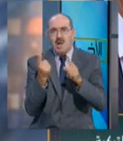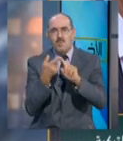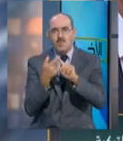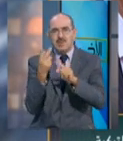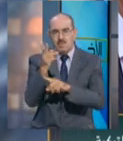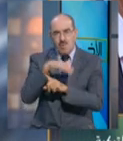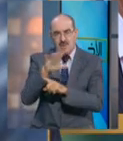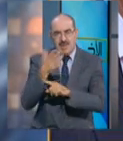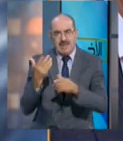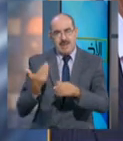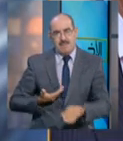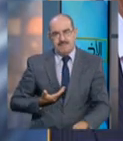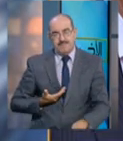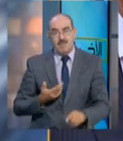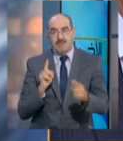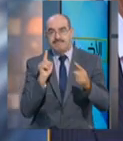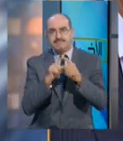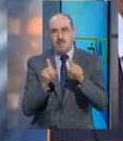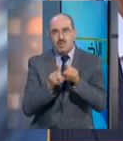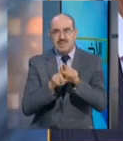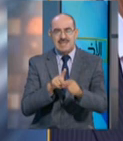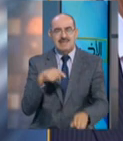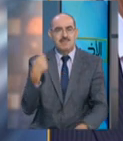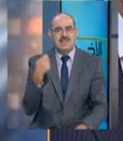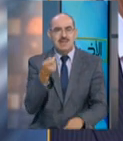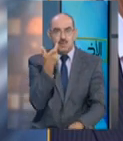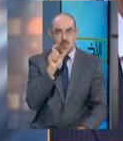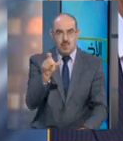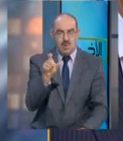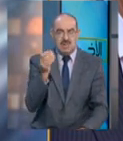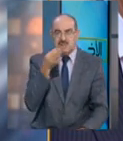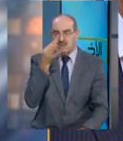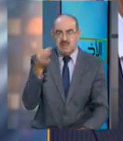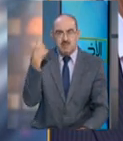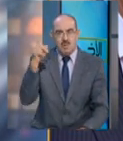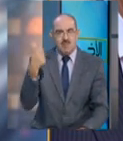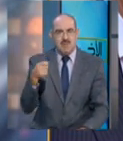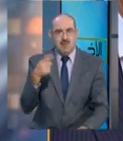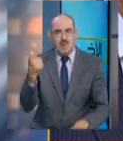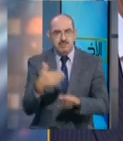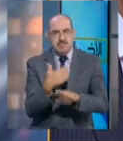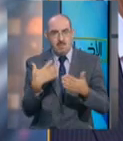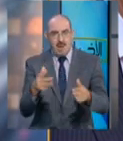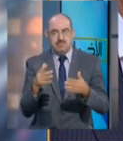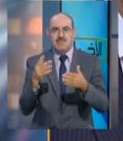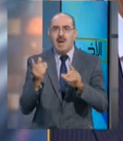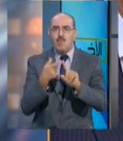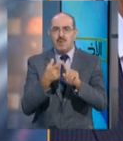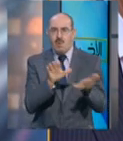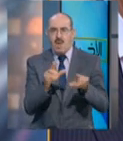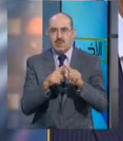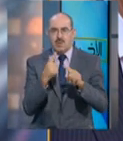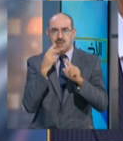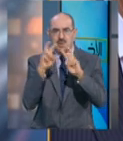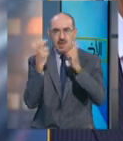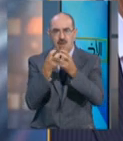الصديقين. وبذات المناسبة، هنأ الرئيس التركي السيد الرئيس على نجاح الجزائر في تنظيم